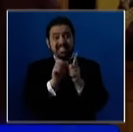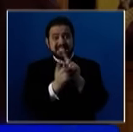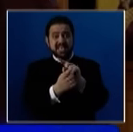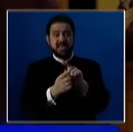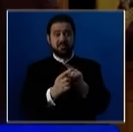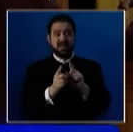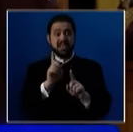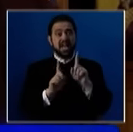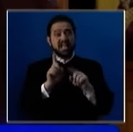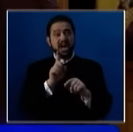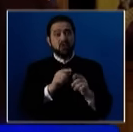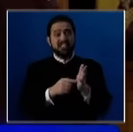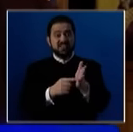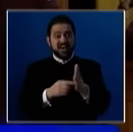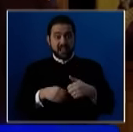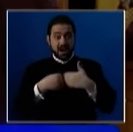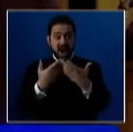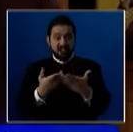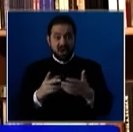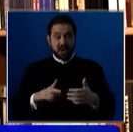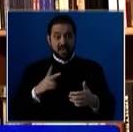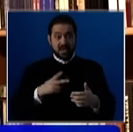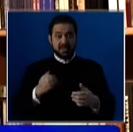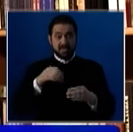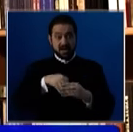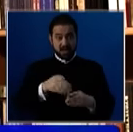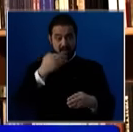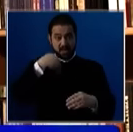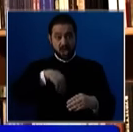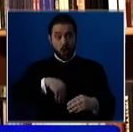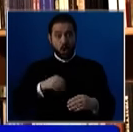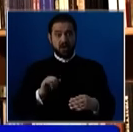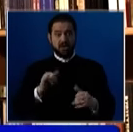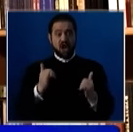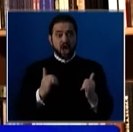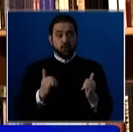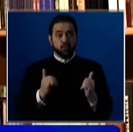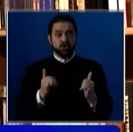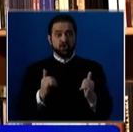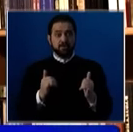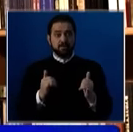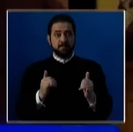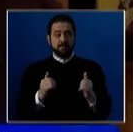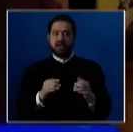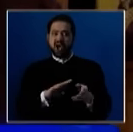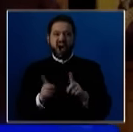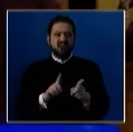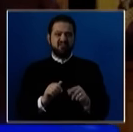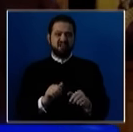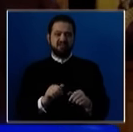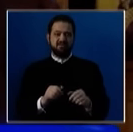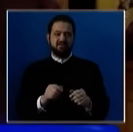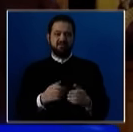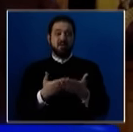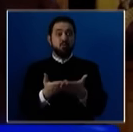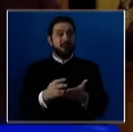chiar dacă nu se vede în afară, ea este în interior. Și atunci, altfel